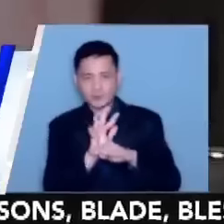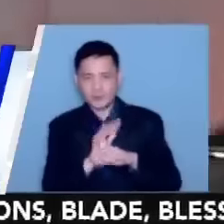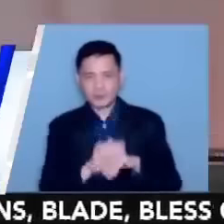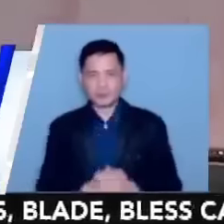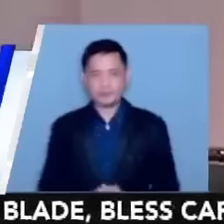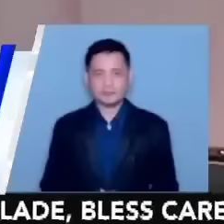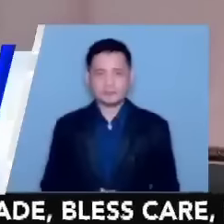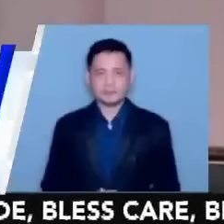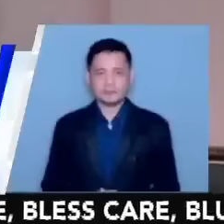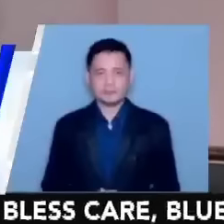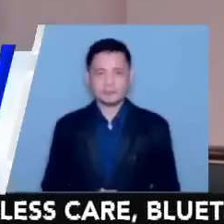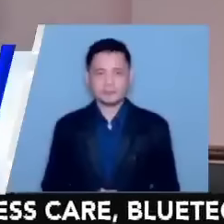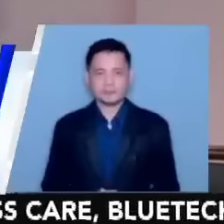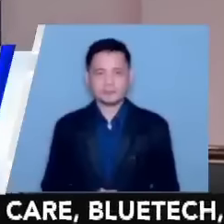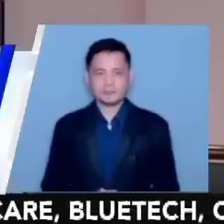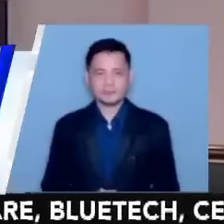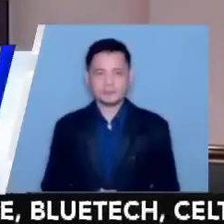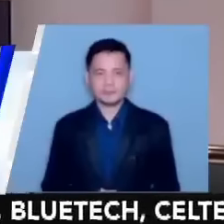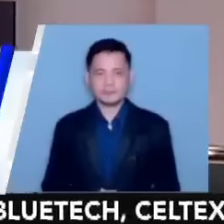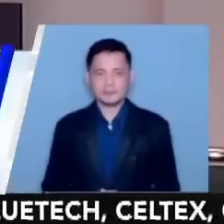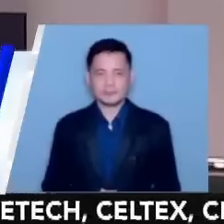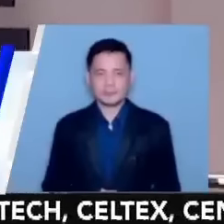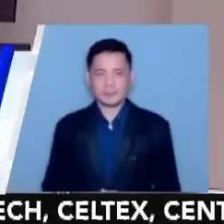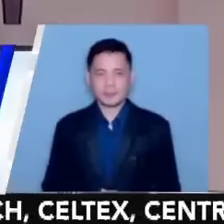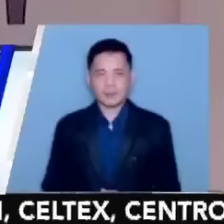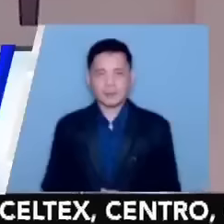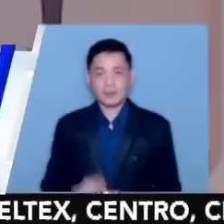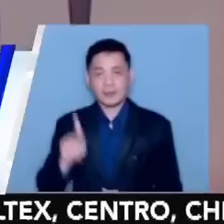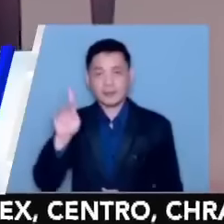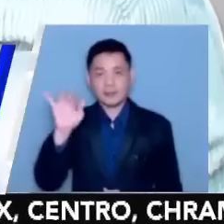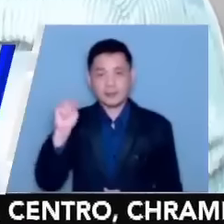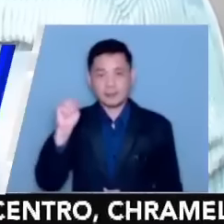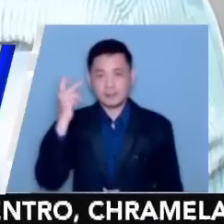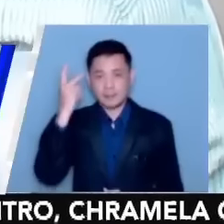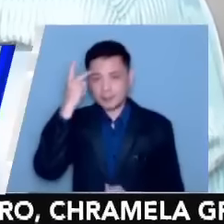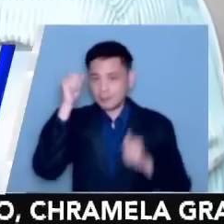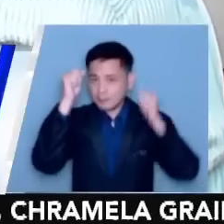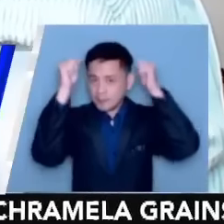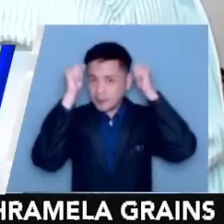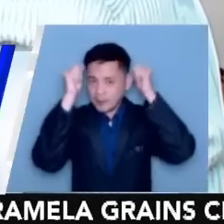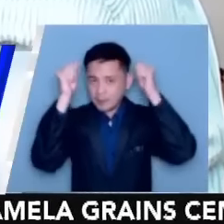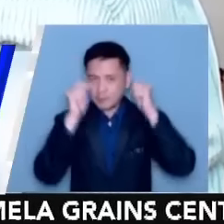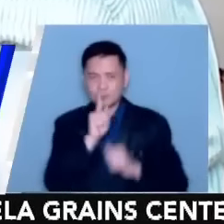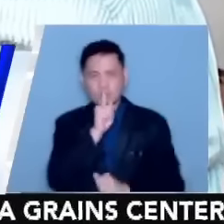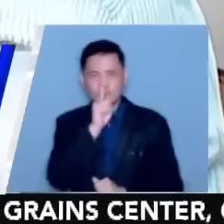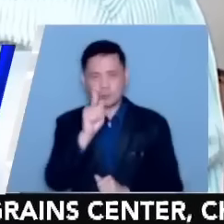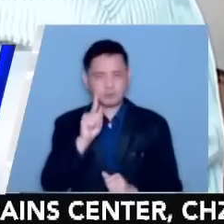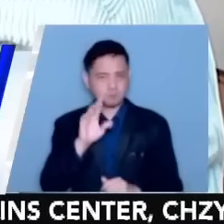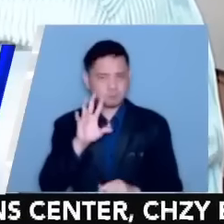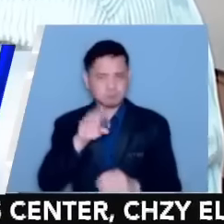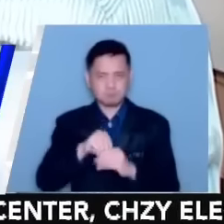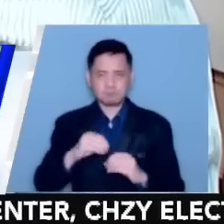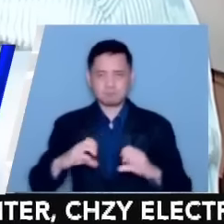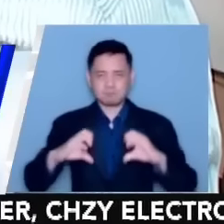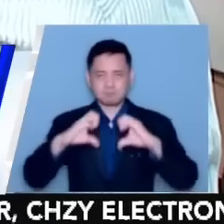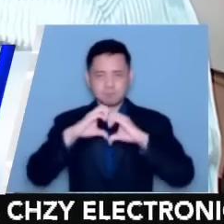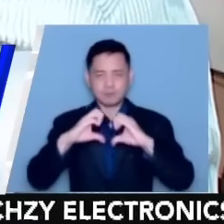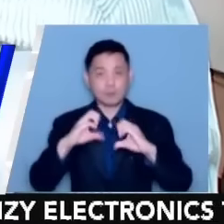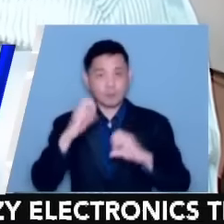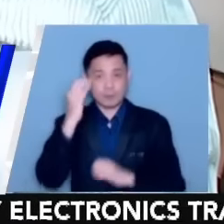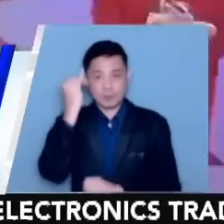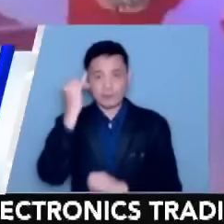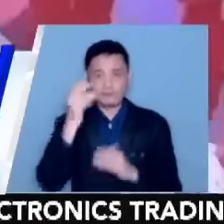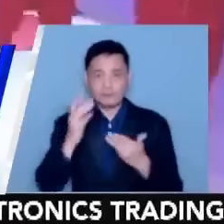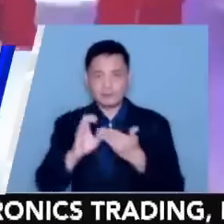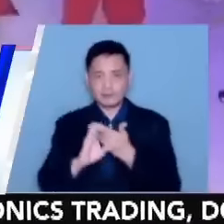From Kim to Another Kim na isa pa rin solid kapuso. Nag-renew ng kontrata sa GMA Network si Kuya Kim